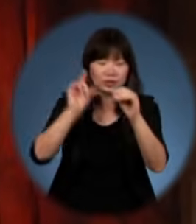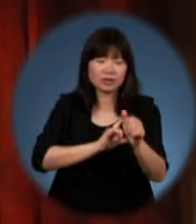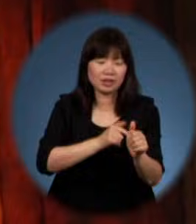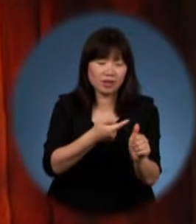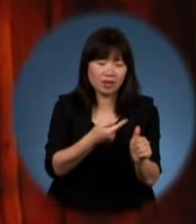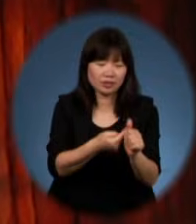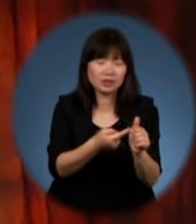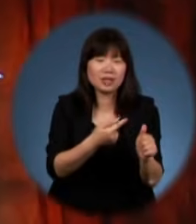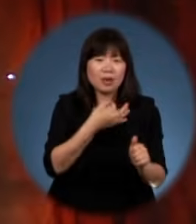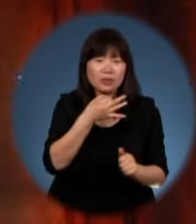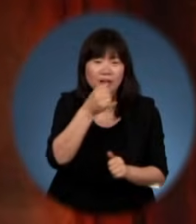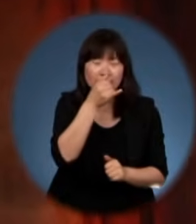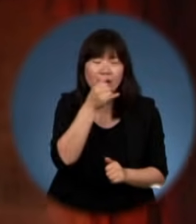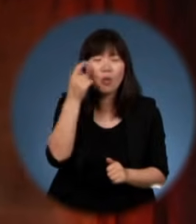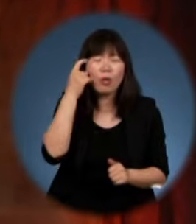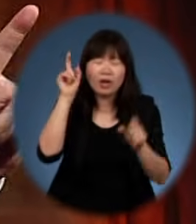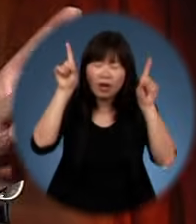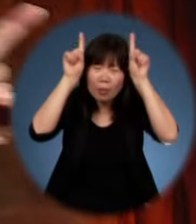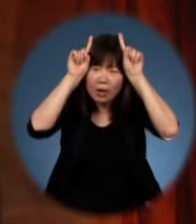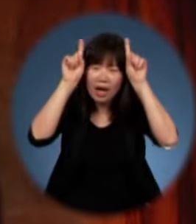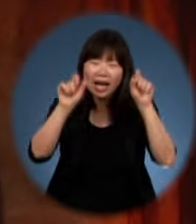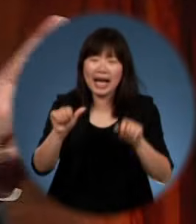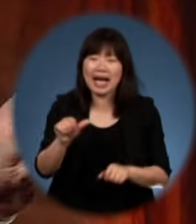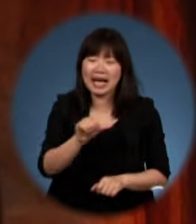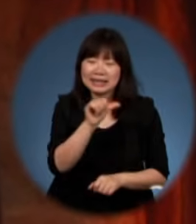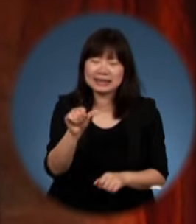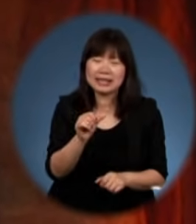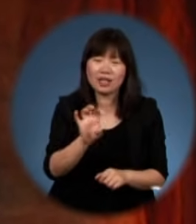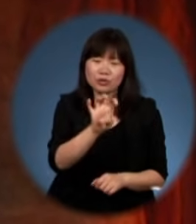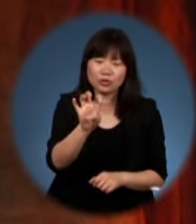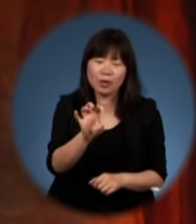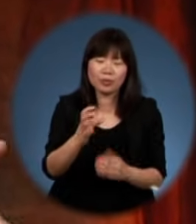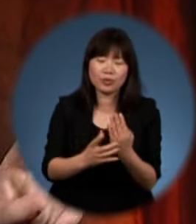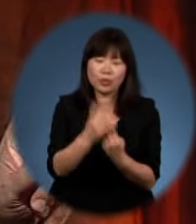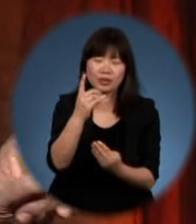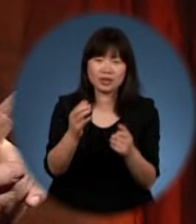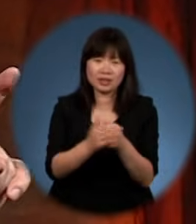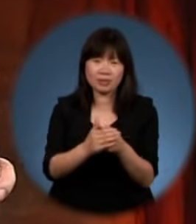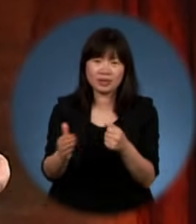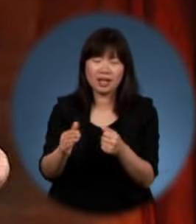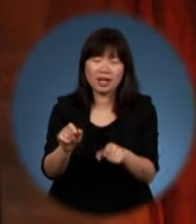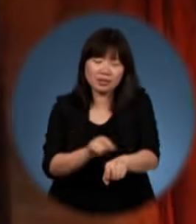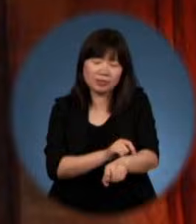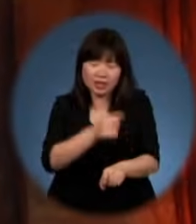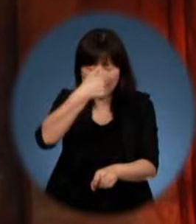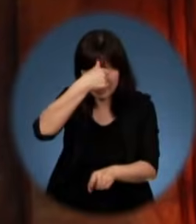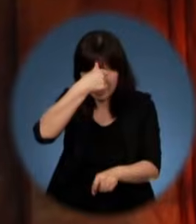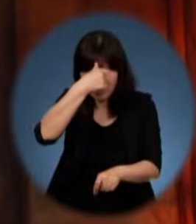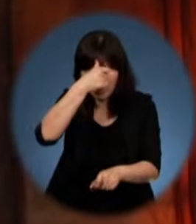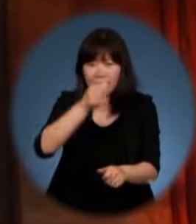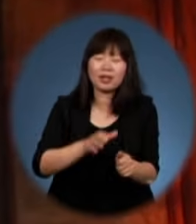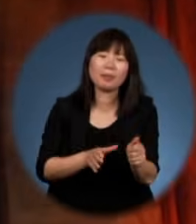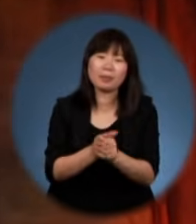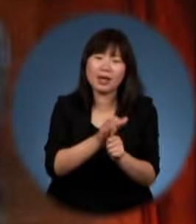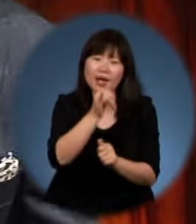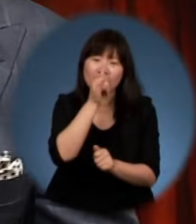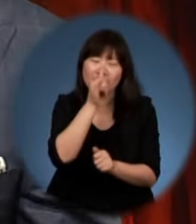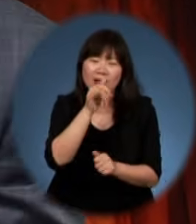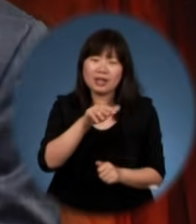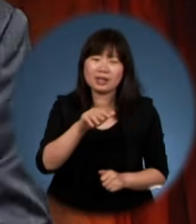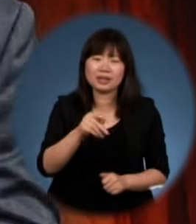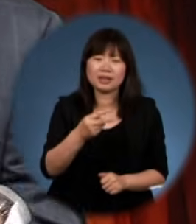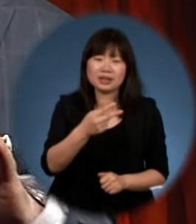두 개의 뿔이 달려있는 야 아시아와 유럽을 통일 했기 때문이죠 특별히 인도를 치게 됩니다 찬드라 굽타